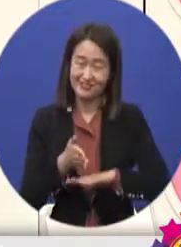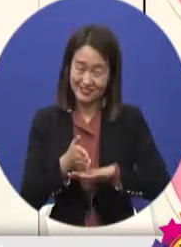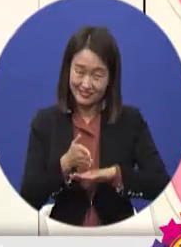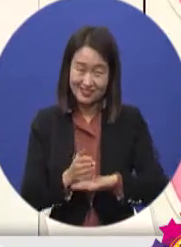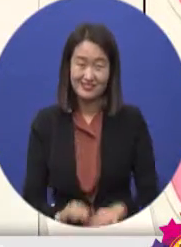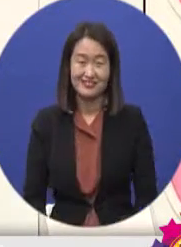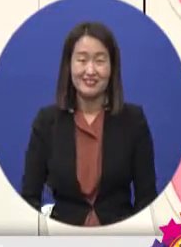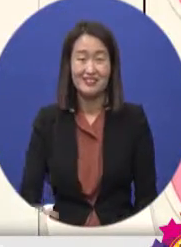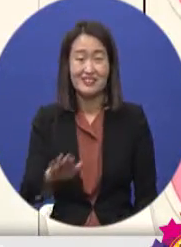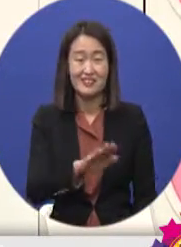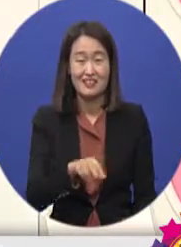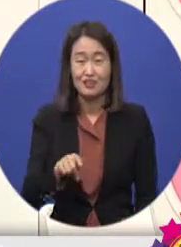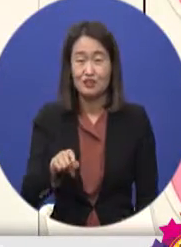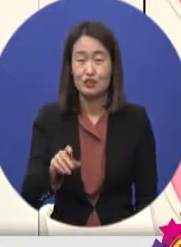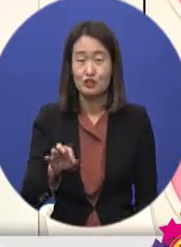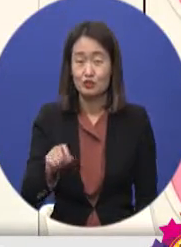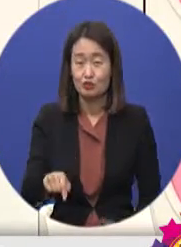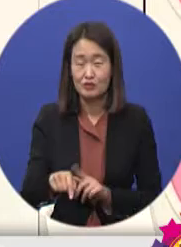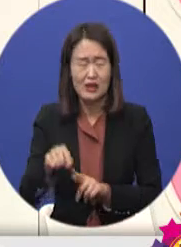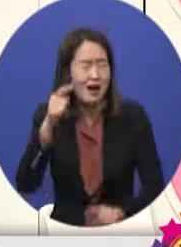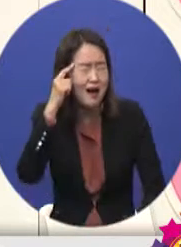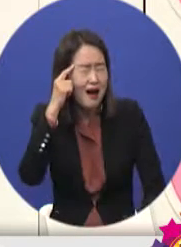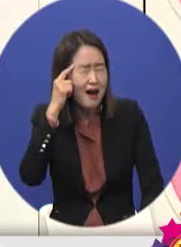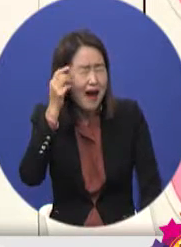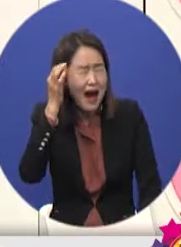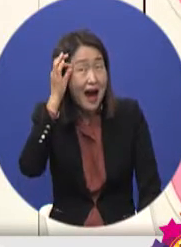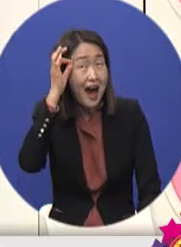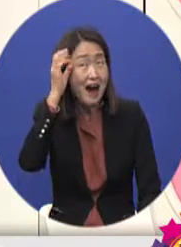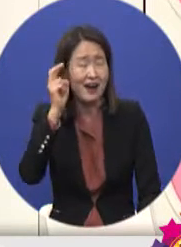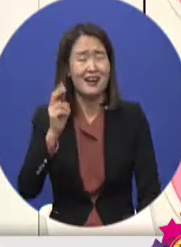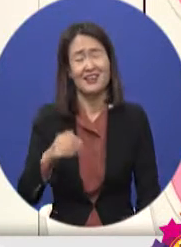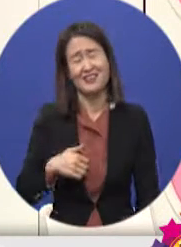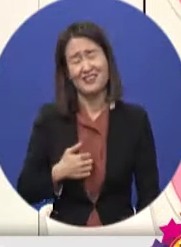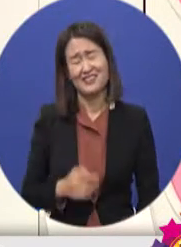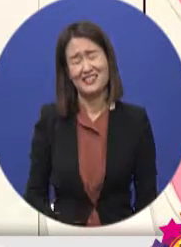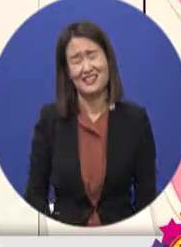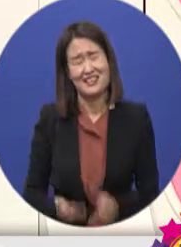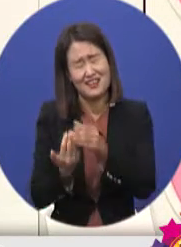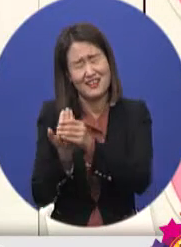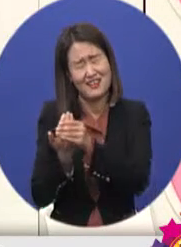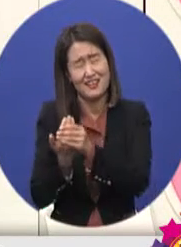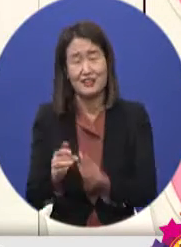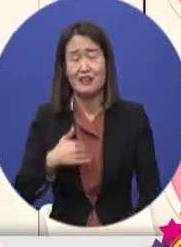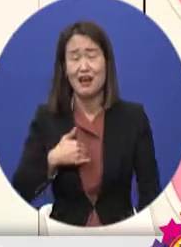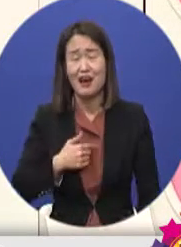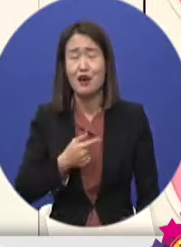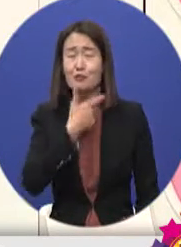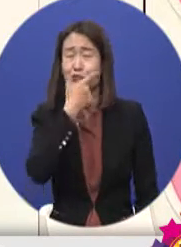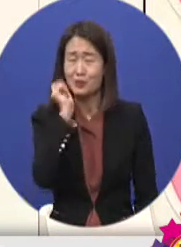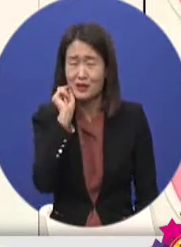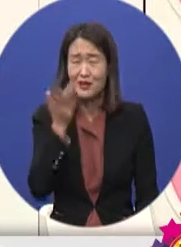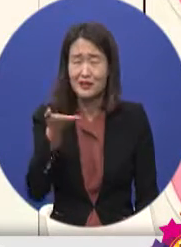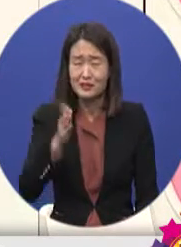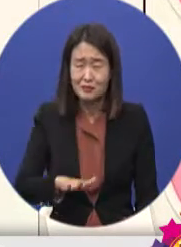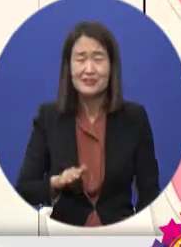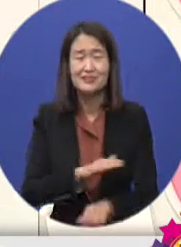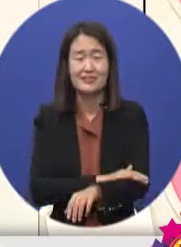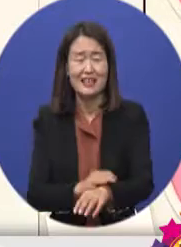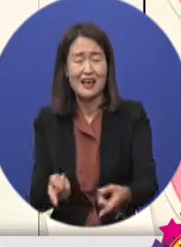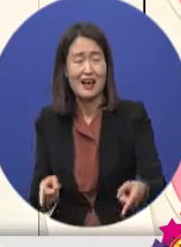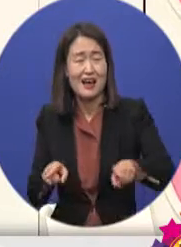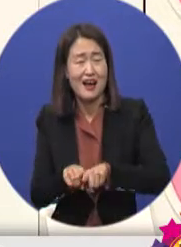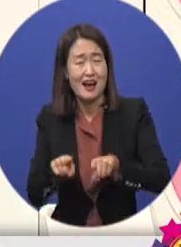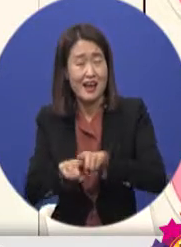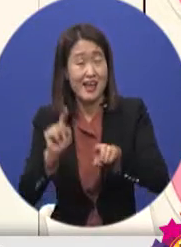감사합니다. 여러분들 서정호 씨 생각이 순간순간 많이 나실 거예요. 자, 부족해도 잘 저 마음 함께